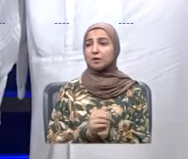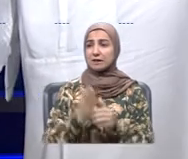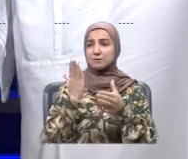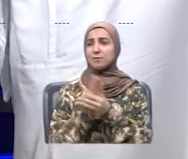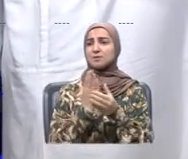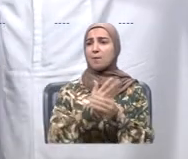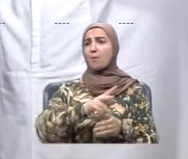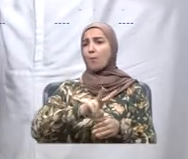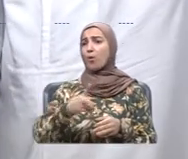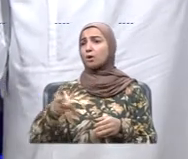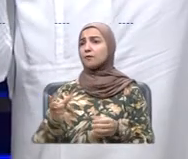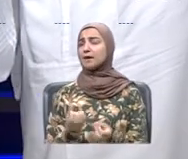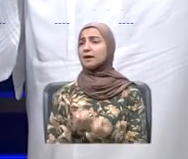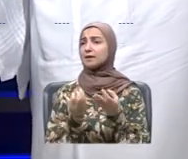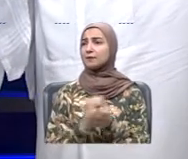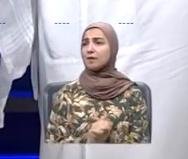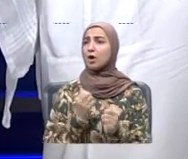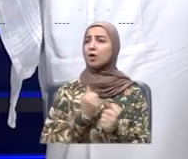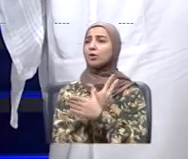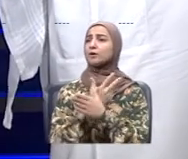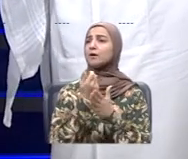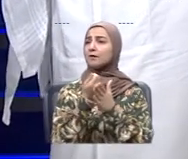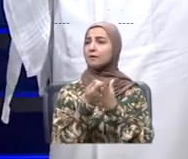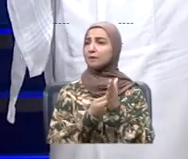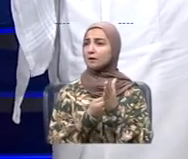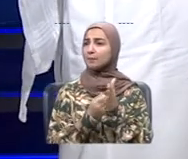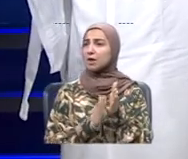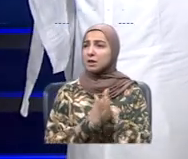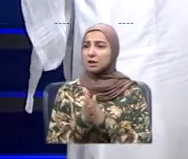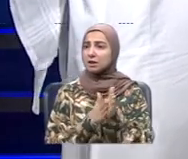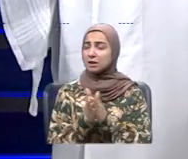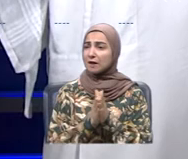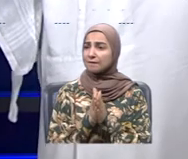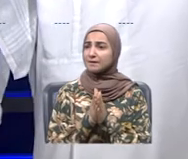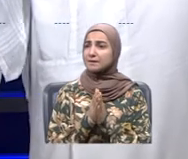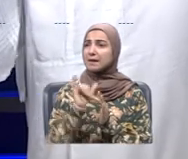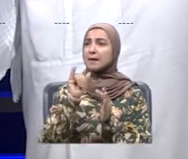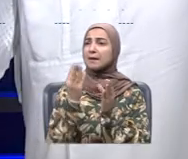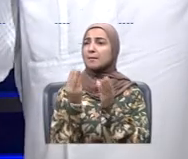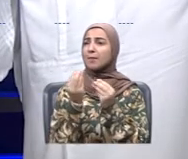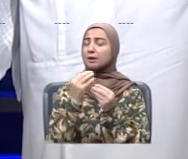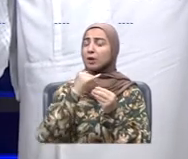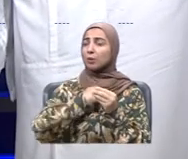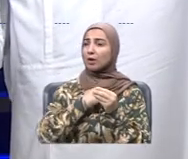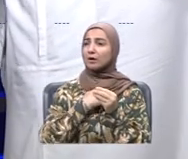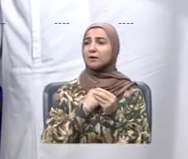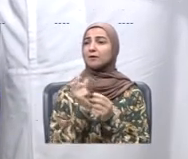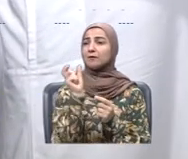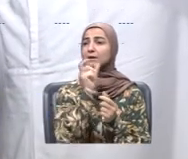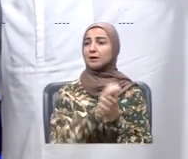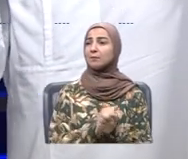عديدة، منها الحرية في الكتابة، الحوافز المعنوية والمادية، دور النشر